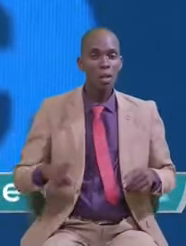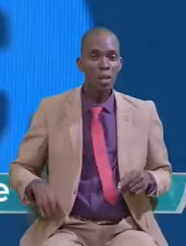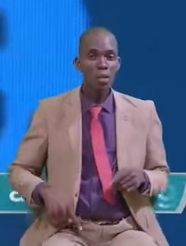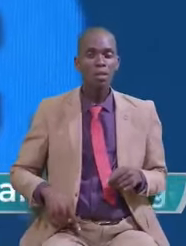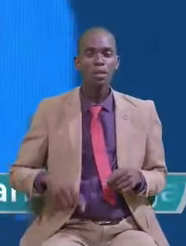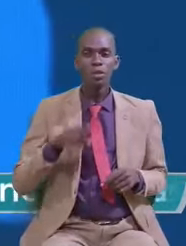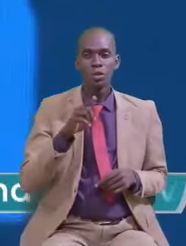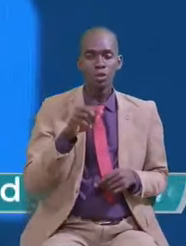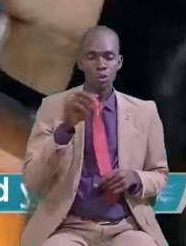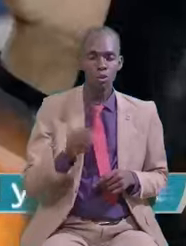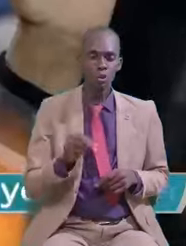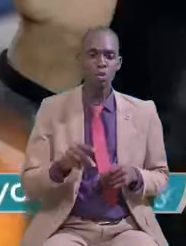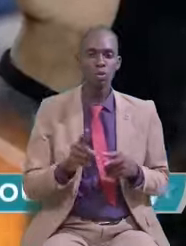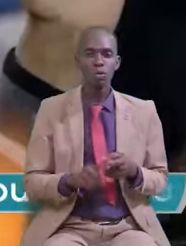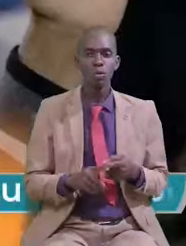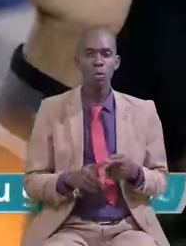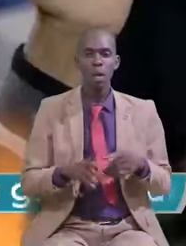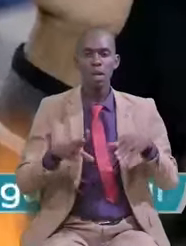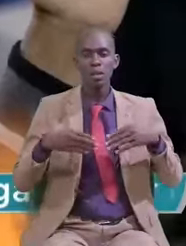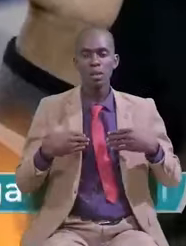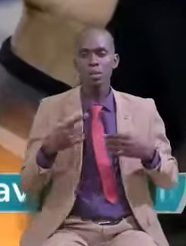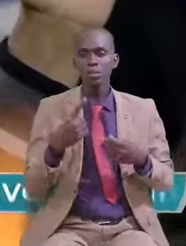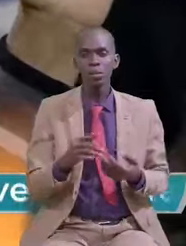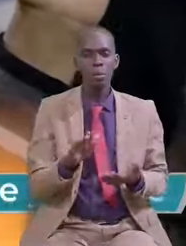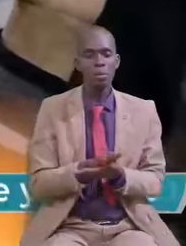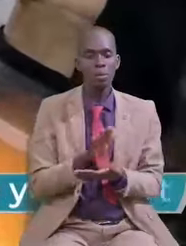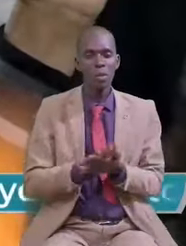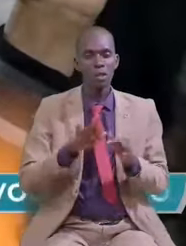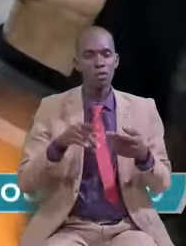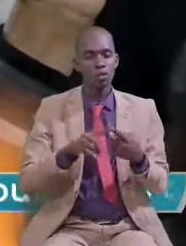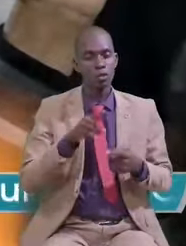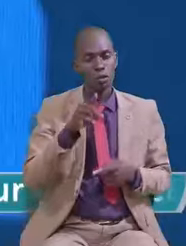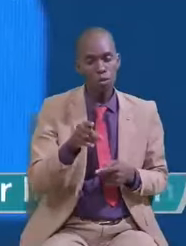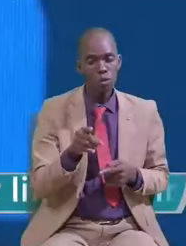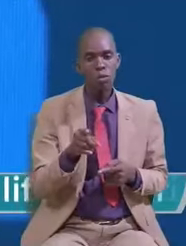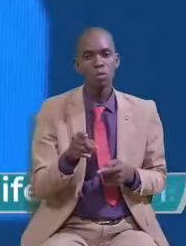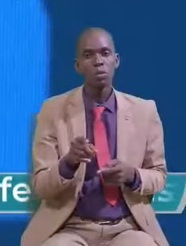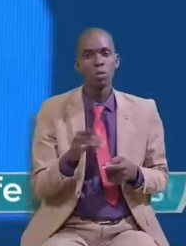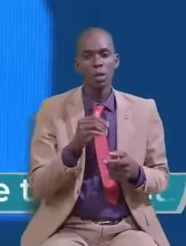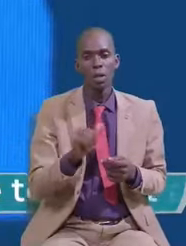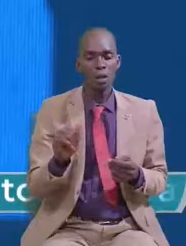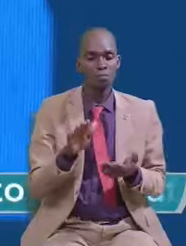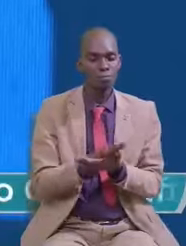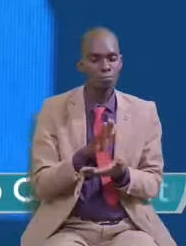Je vais prendre la fiche. Si vous êtes en ligne,